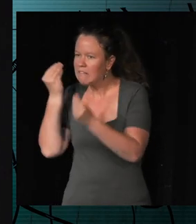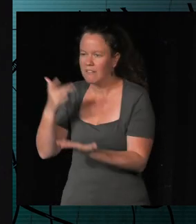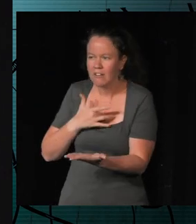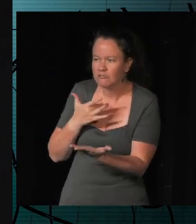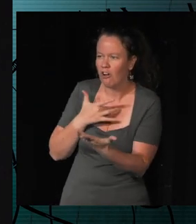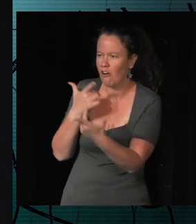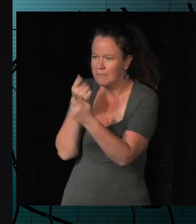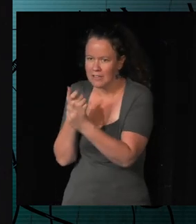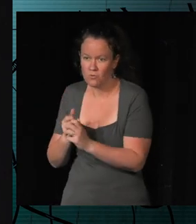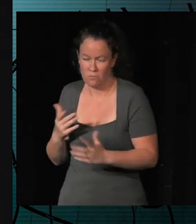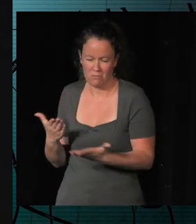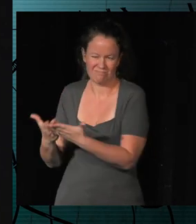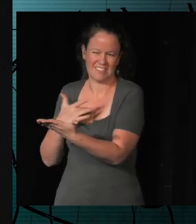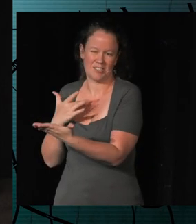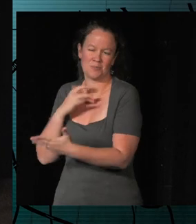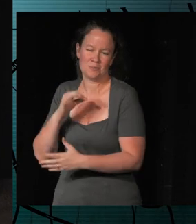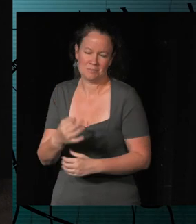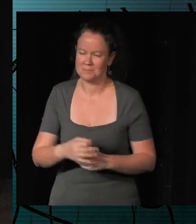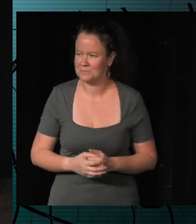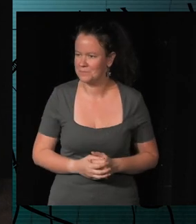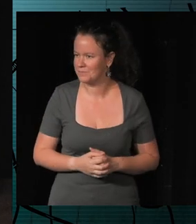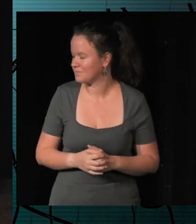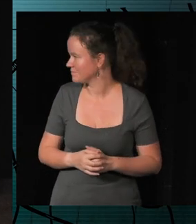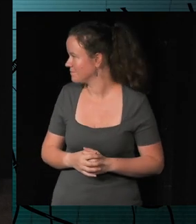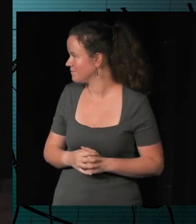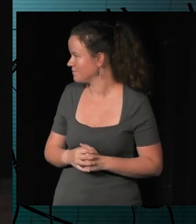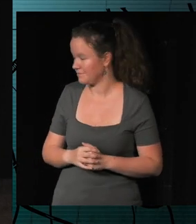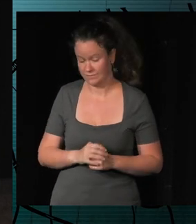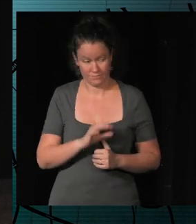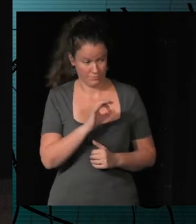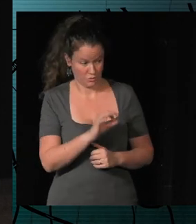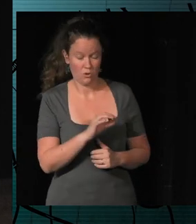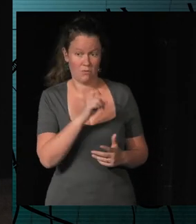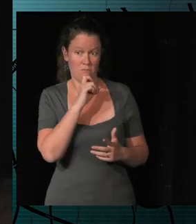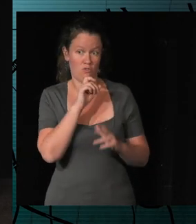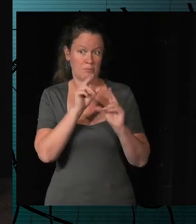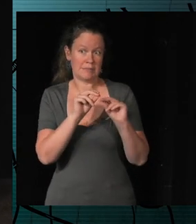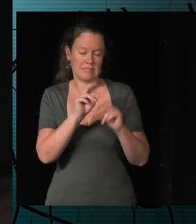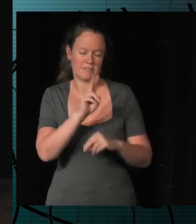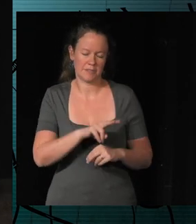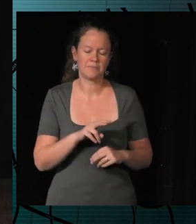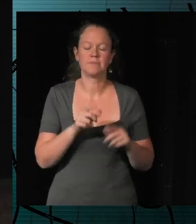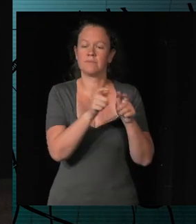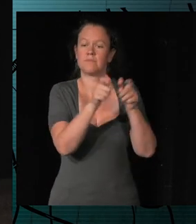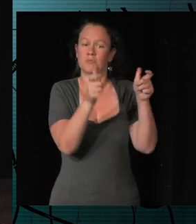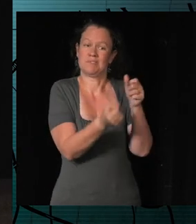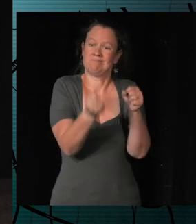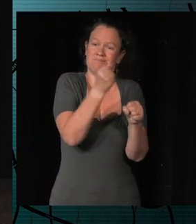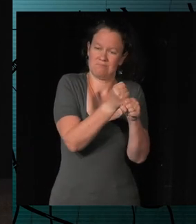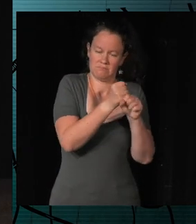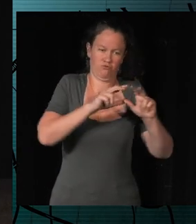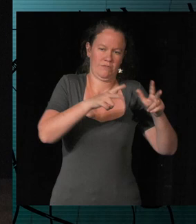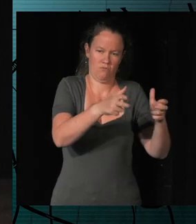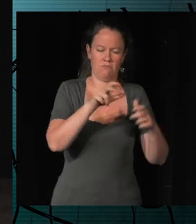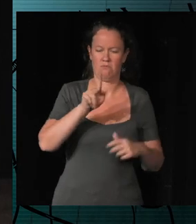d'aspects et ça c'est aussi au fait quelque chose que j'ai pas assez appuyé dans l'intro c'est que Konami avait